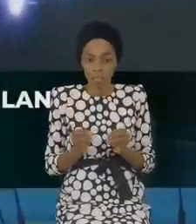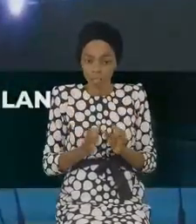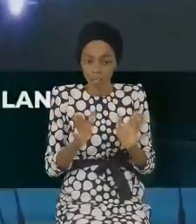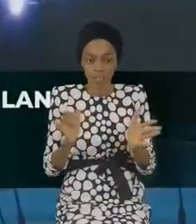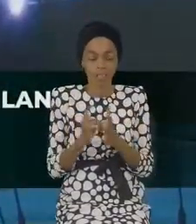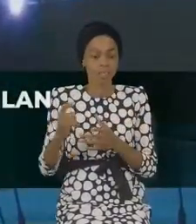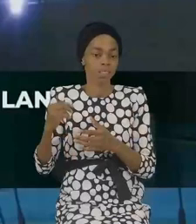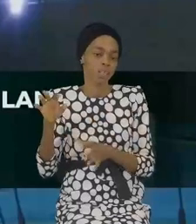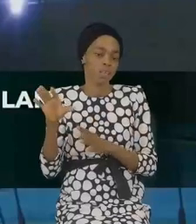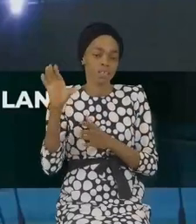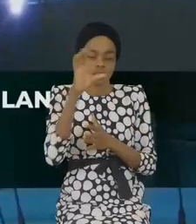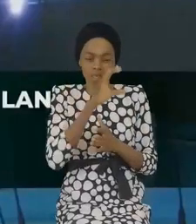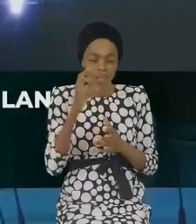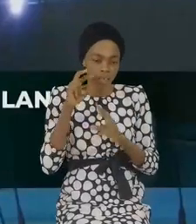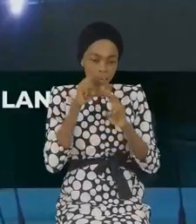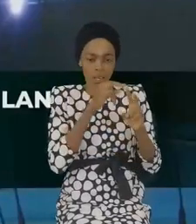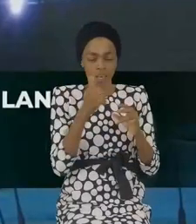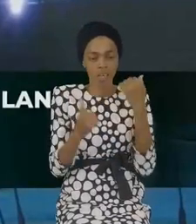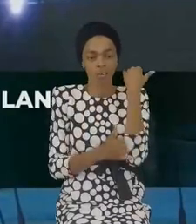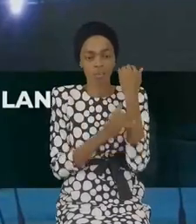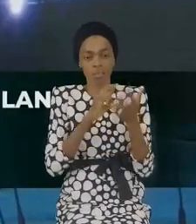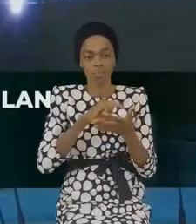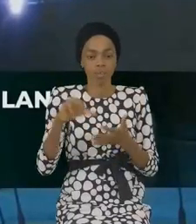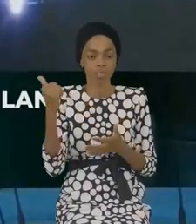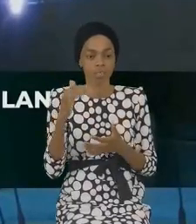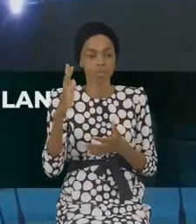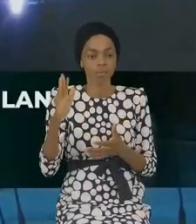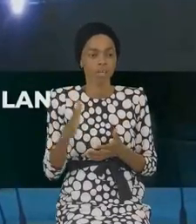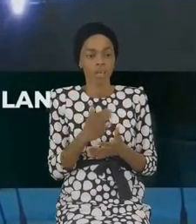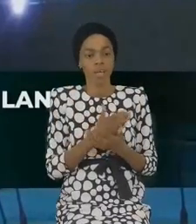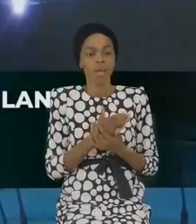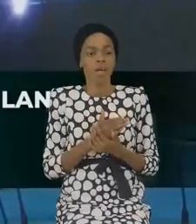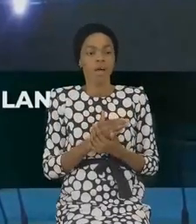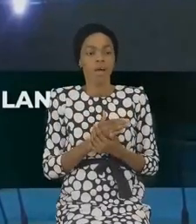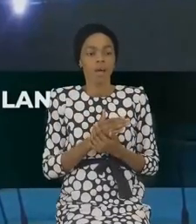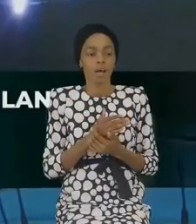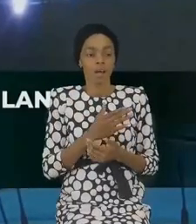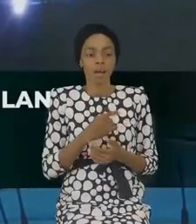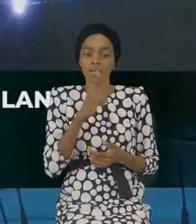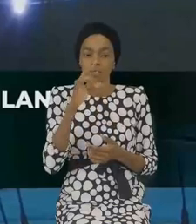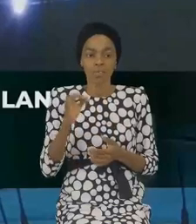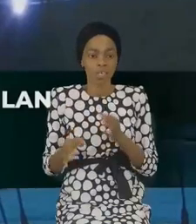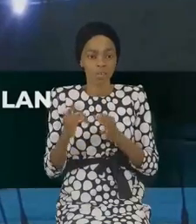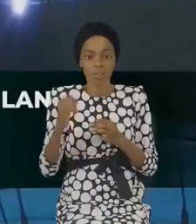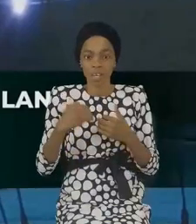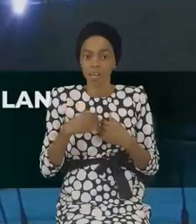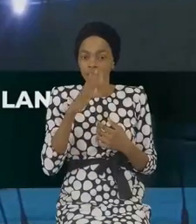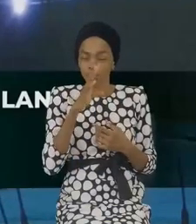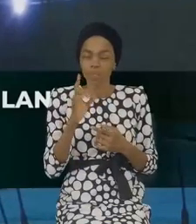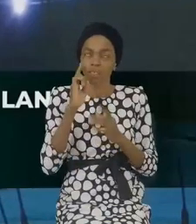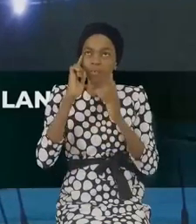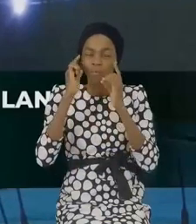qu'ils cherchent une patrie. Verset 15. S'ils avaient eu en vue celle d'où ils étaient sortis, ils auraient eu le temps